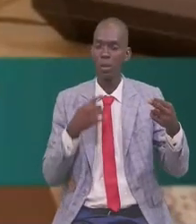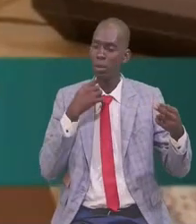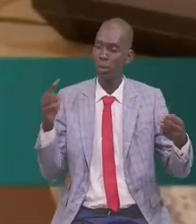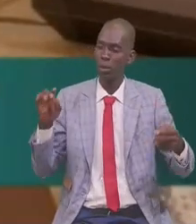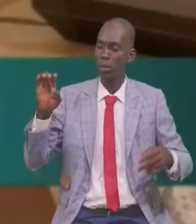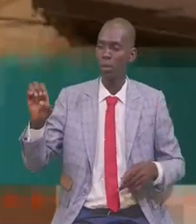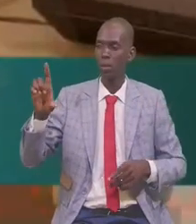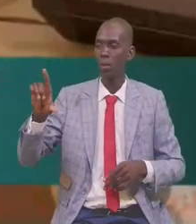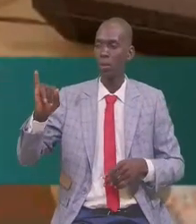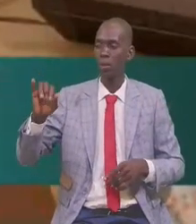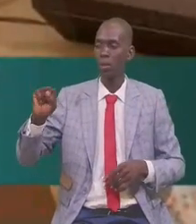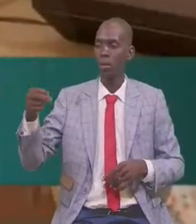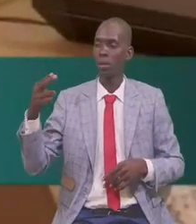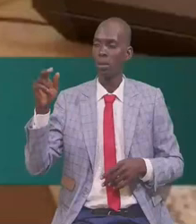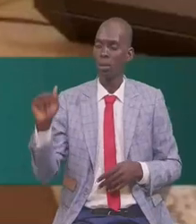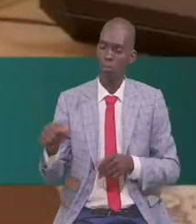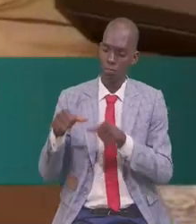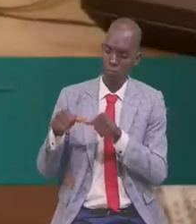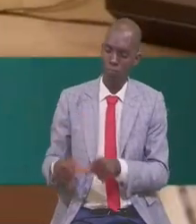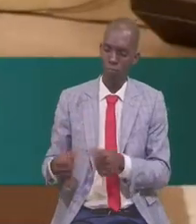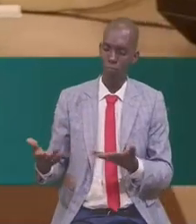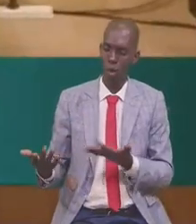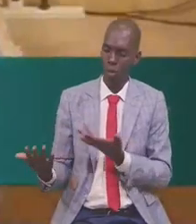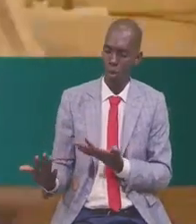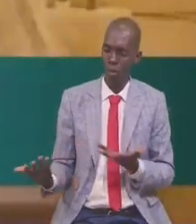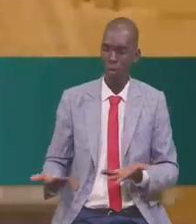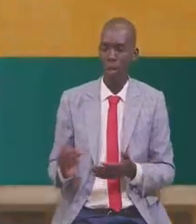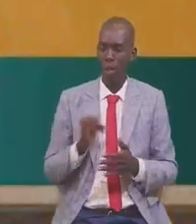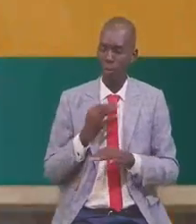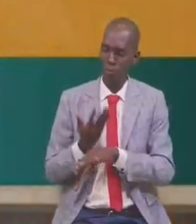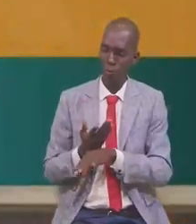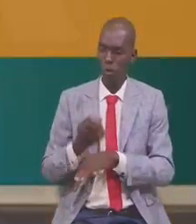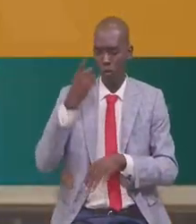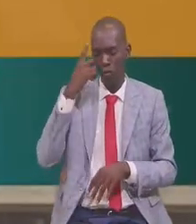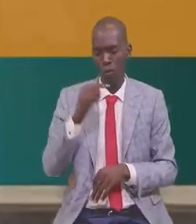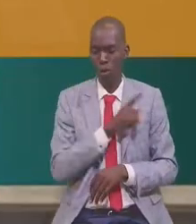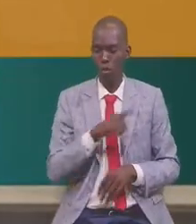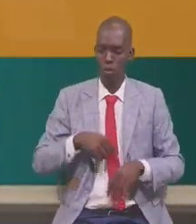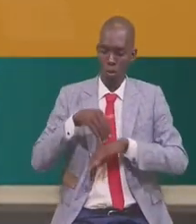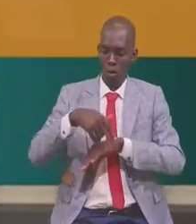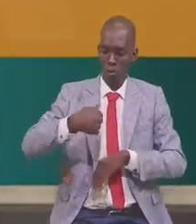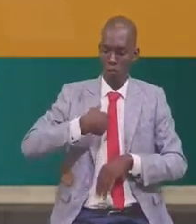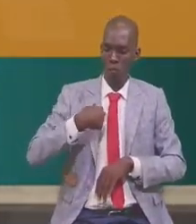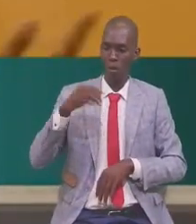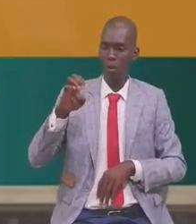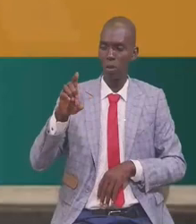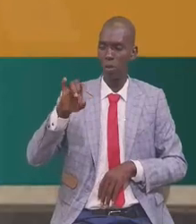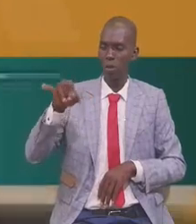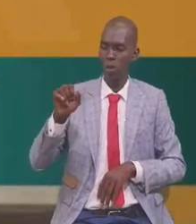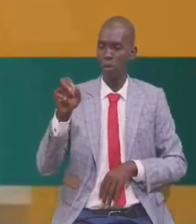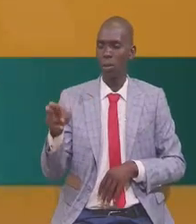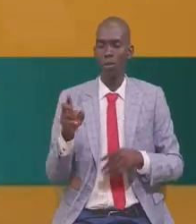Élie dit à Élisée, reste ici, je te prie, car l'Éternel m'envoie jusqu'à Bethel. Élisée